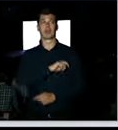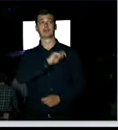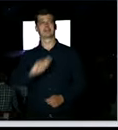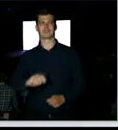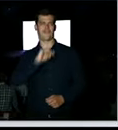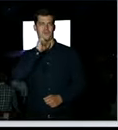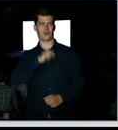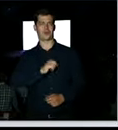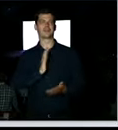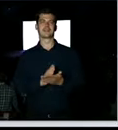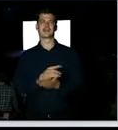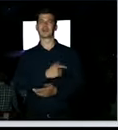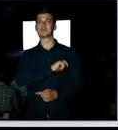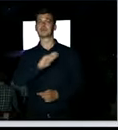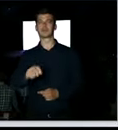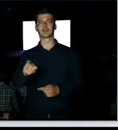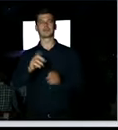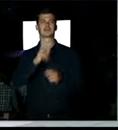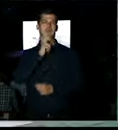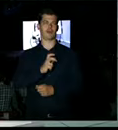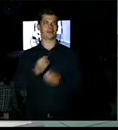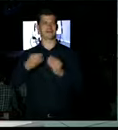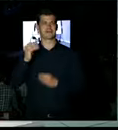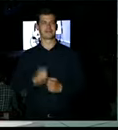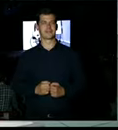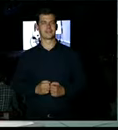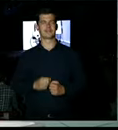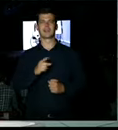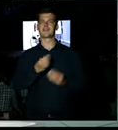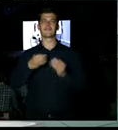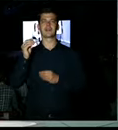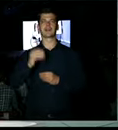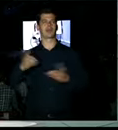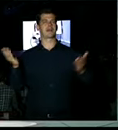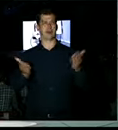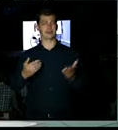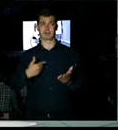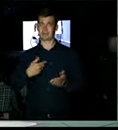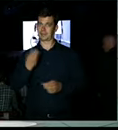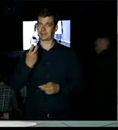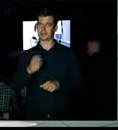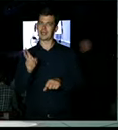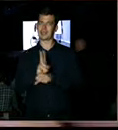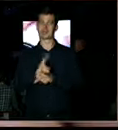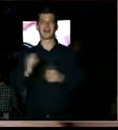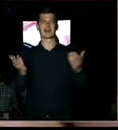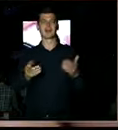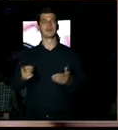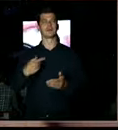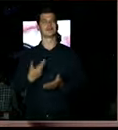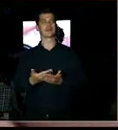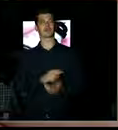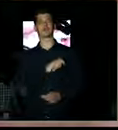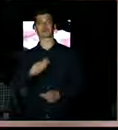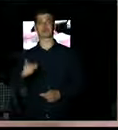obozy, zwykle jeździłam na obozy sportowe, szczególnie obozy karate i to się też wiąże z rzeczą, którą tutaj przywiozłam,